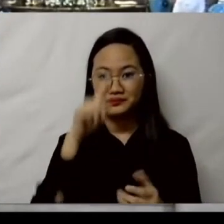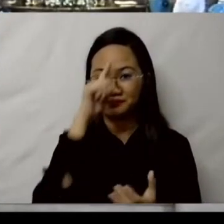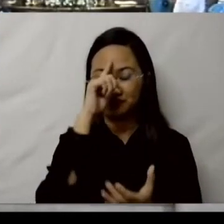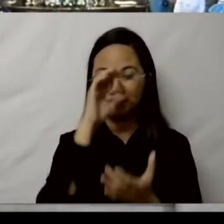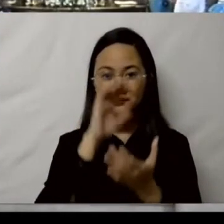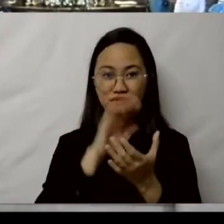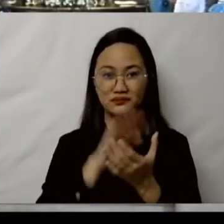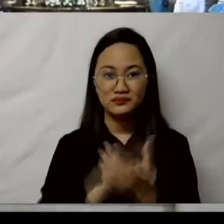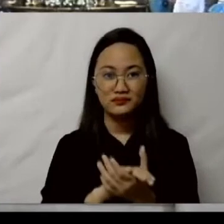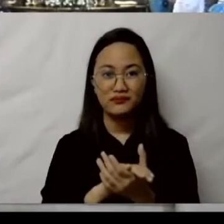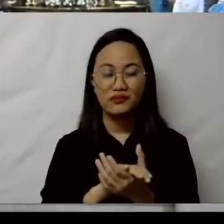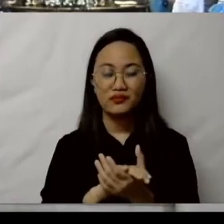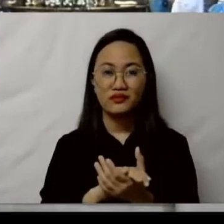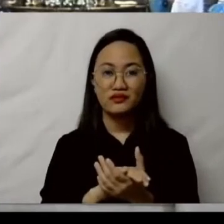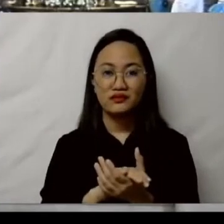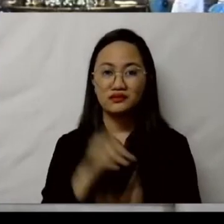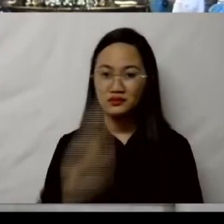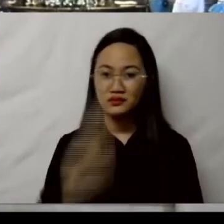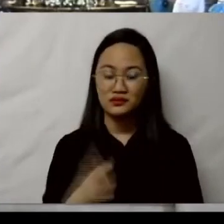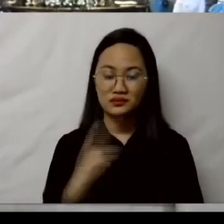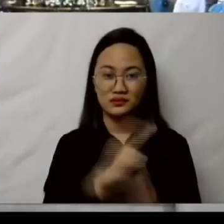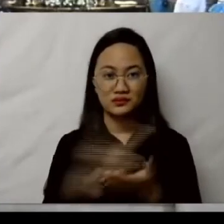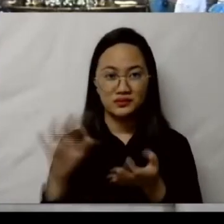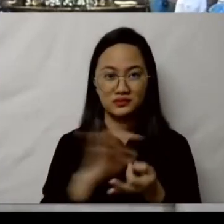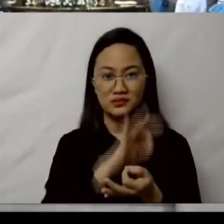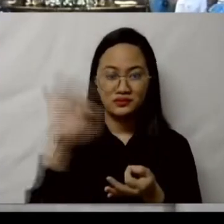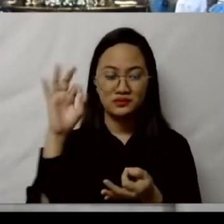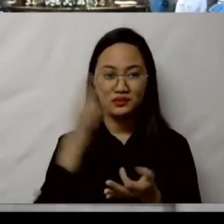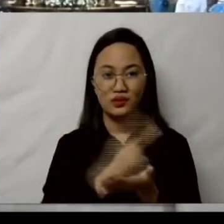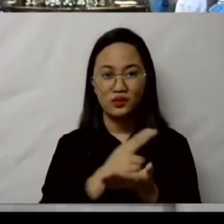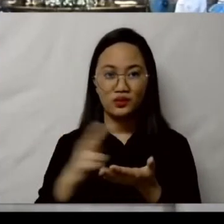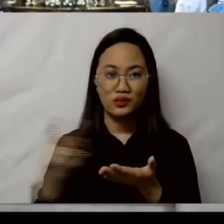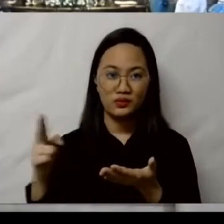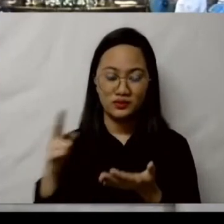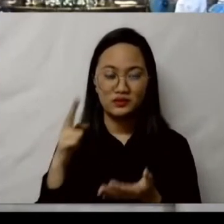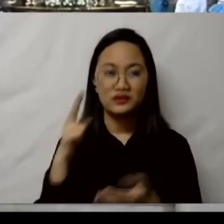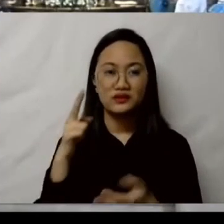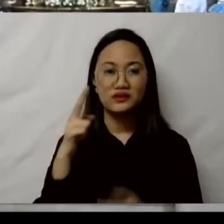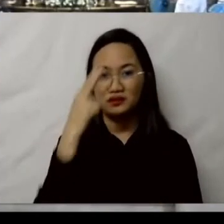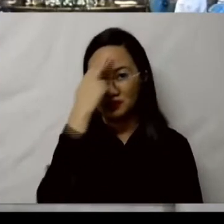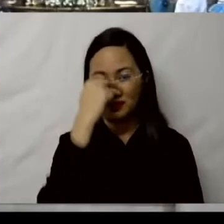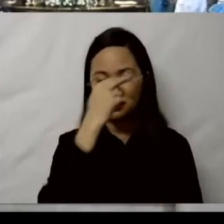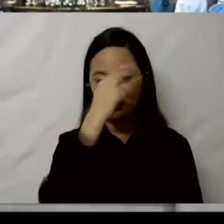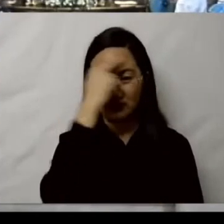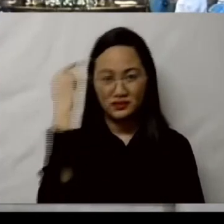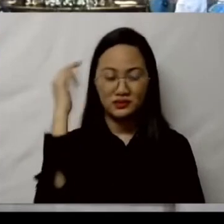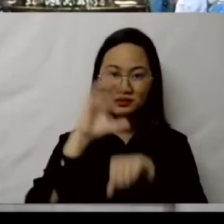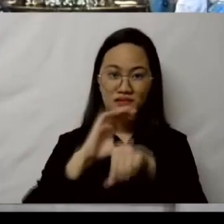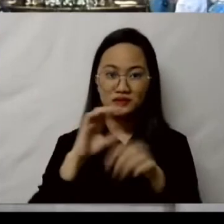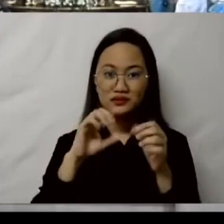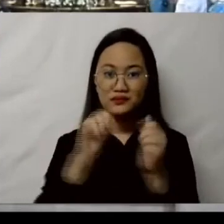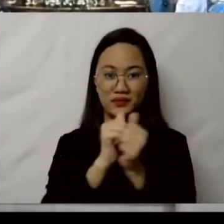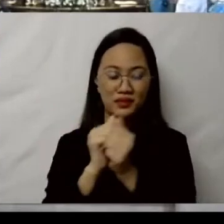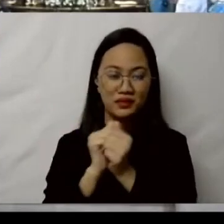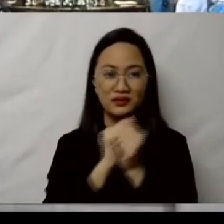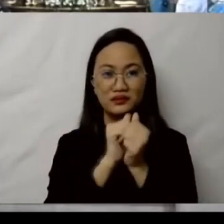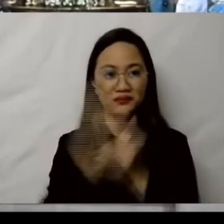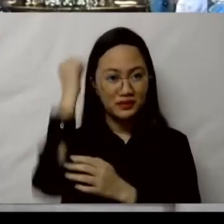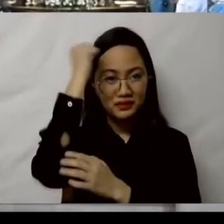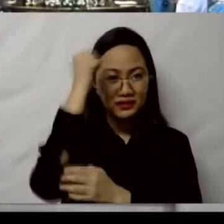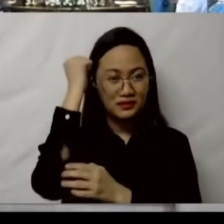naman ako sa Diyos Espiritu Santo, sa banal na simbahang katolika, sa kasamahan ng mga banal,